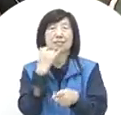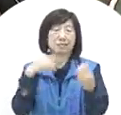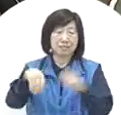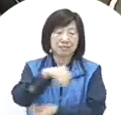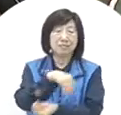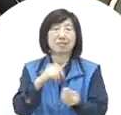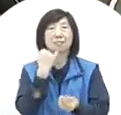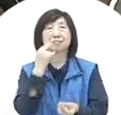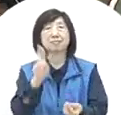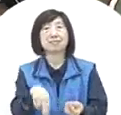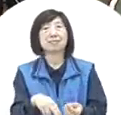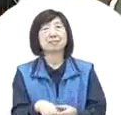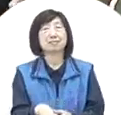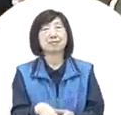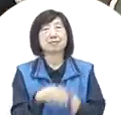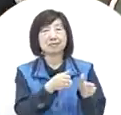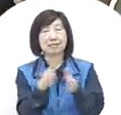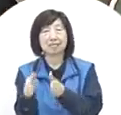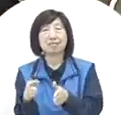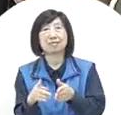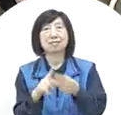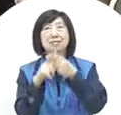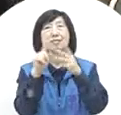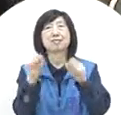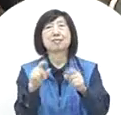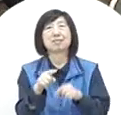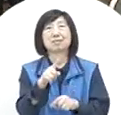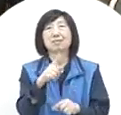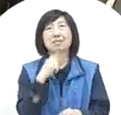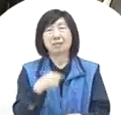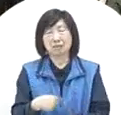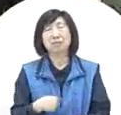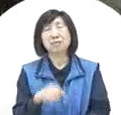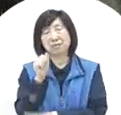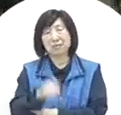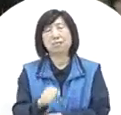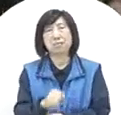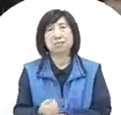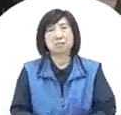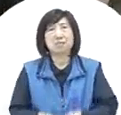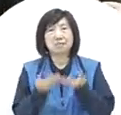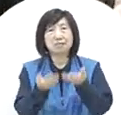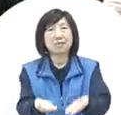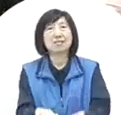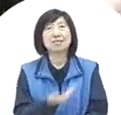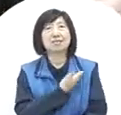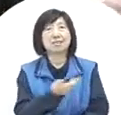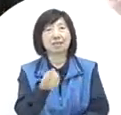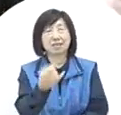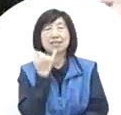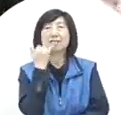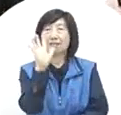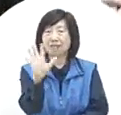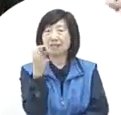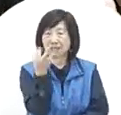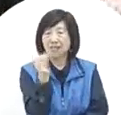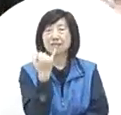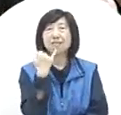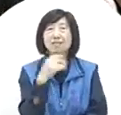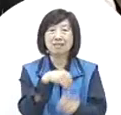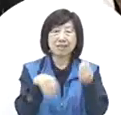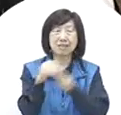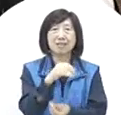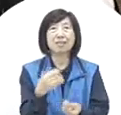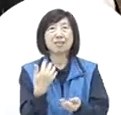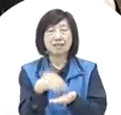啊。 科目不一样啦。 你看，你就是不要嘛！我已经拿出最大的诚意，让你呢有经费可以运用统